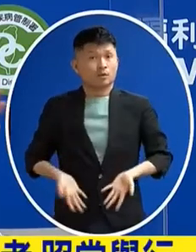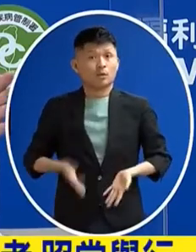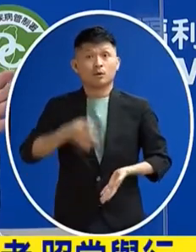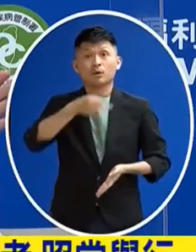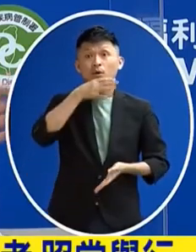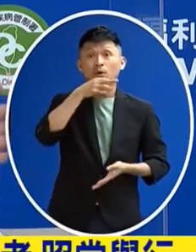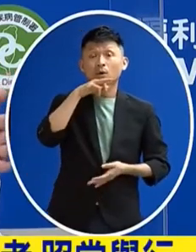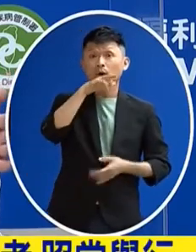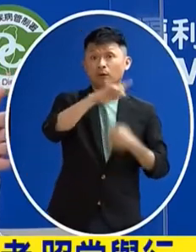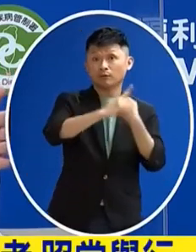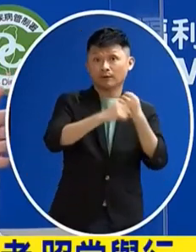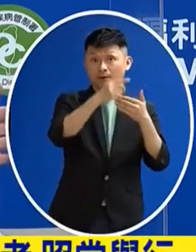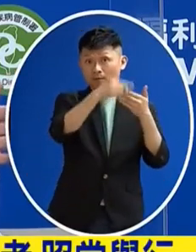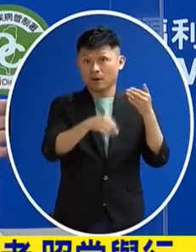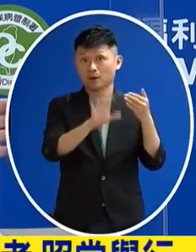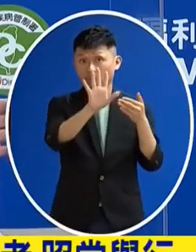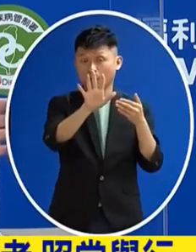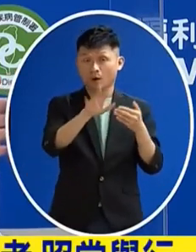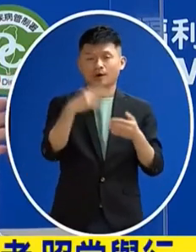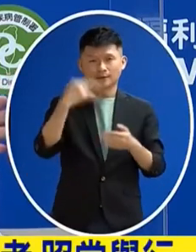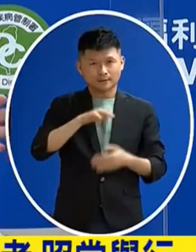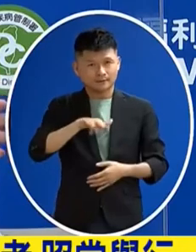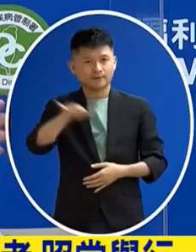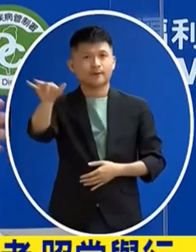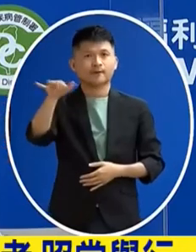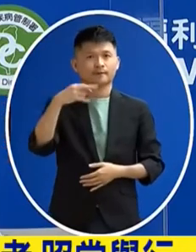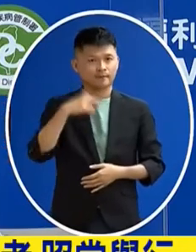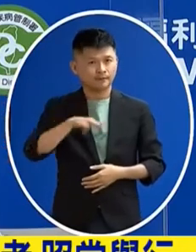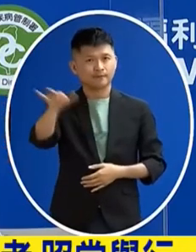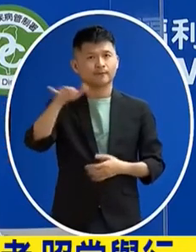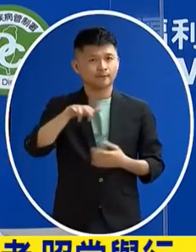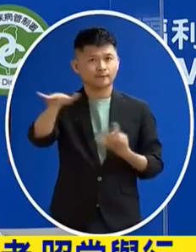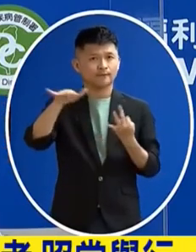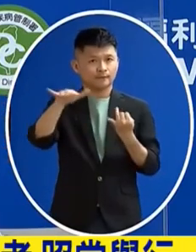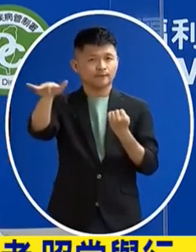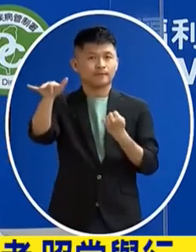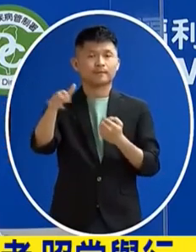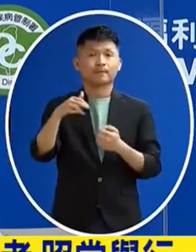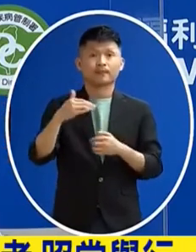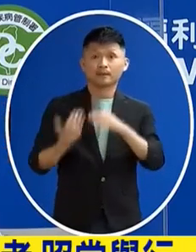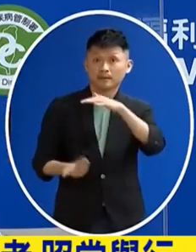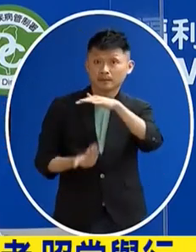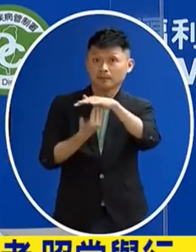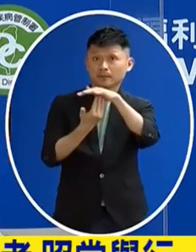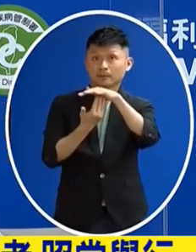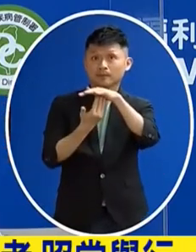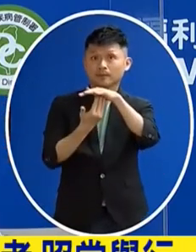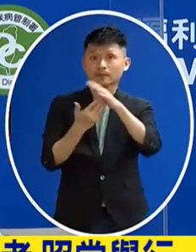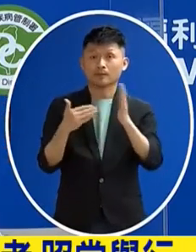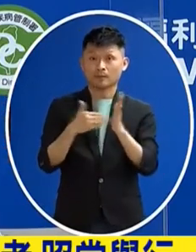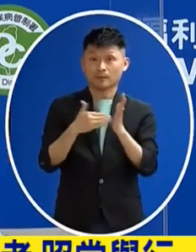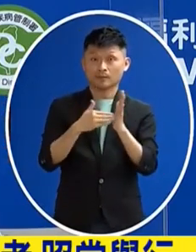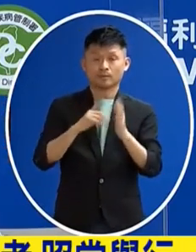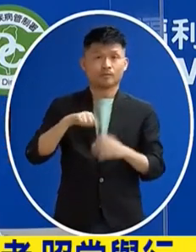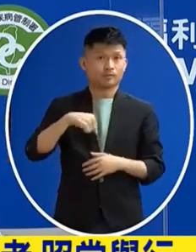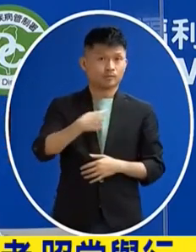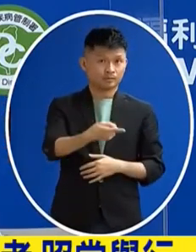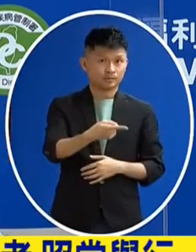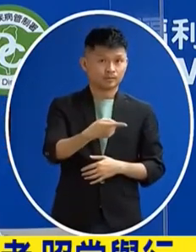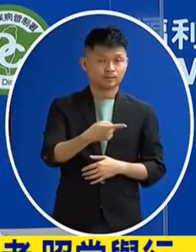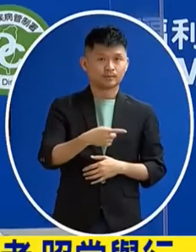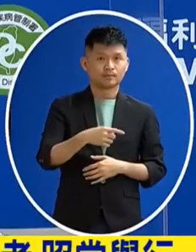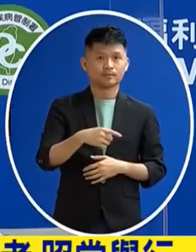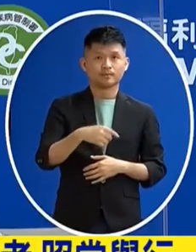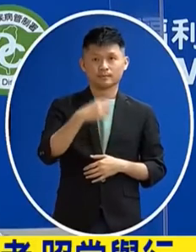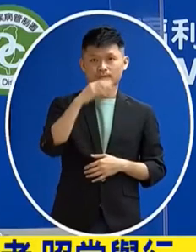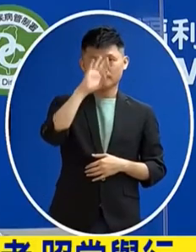适当的休息，那把它密集飞了，飞得到他的一个差不多他够他的一个上限的时速，然后就进入我们的